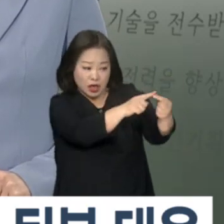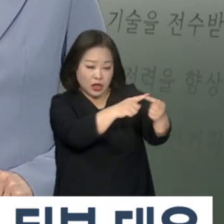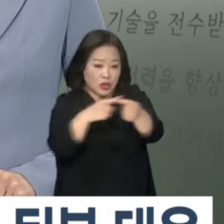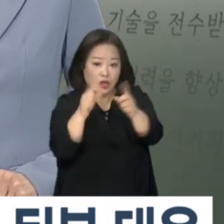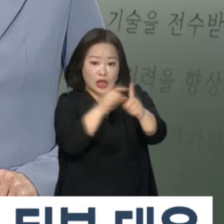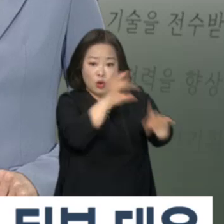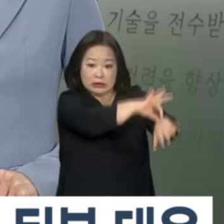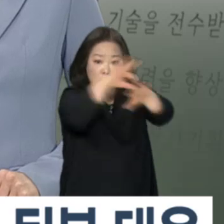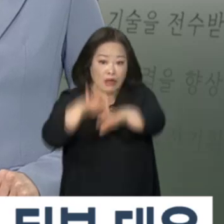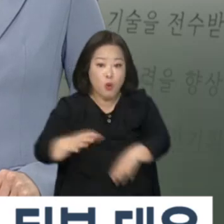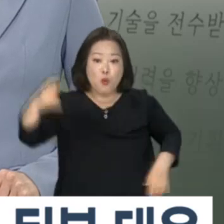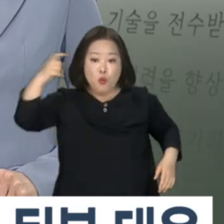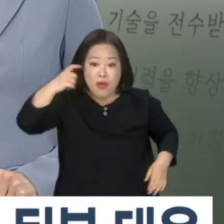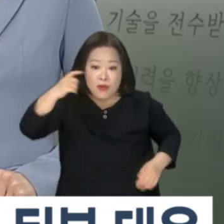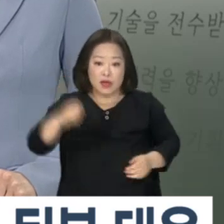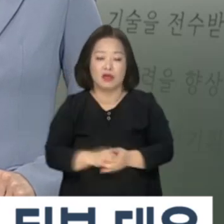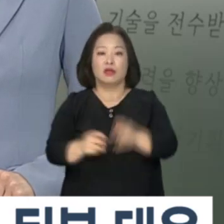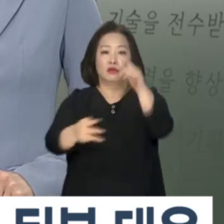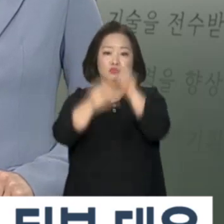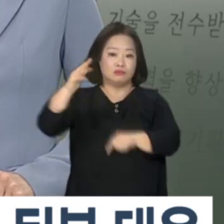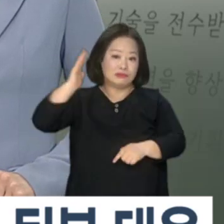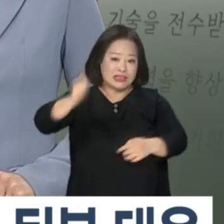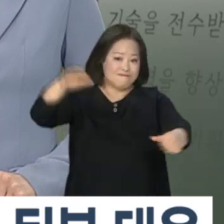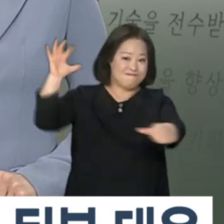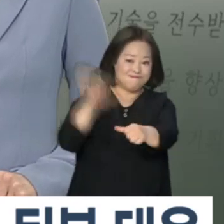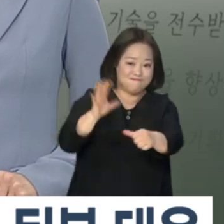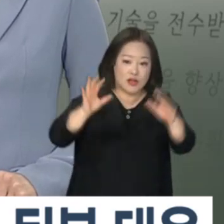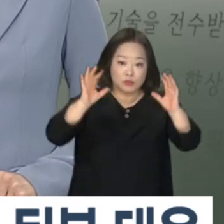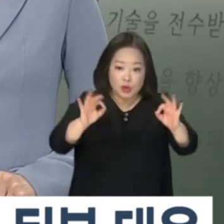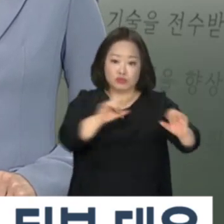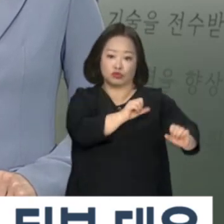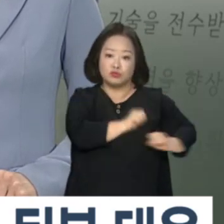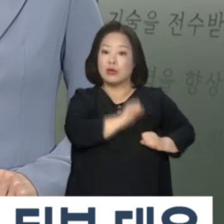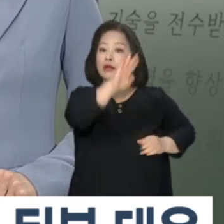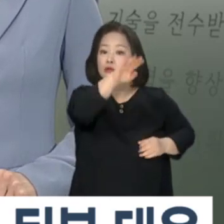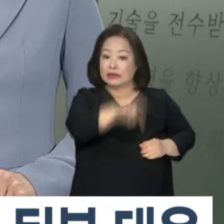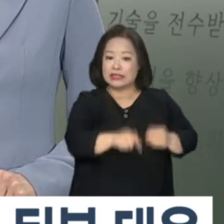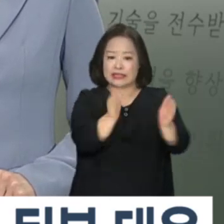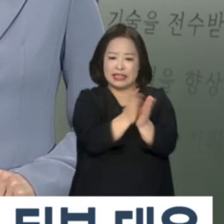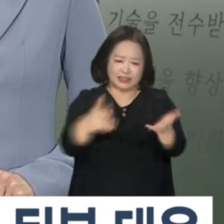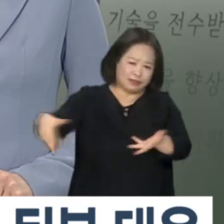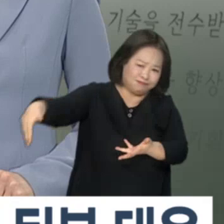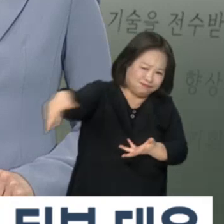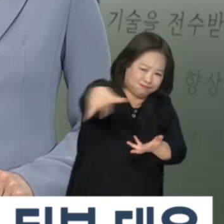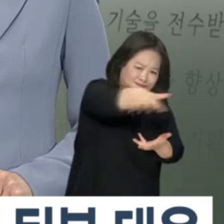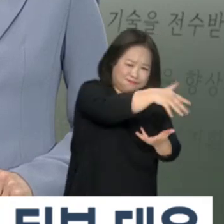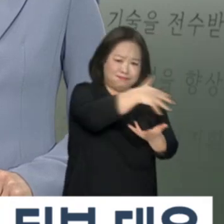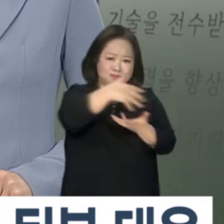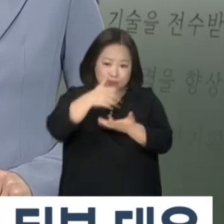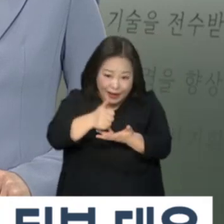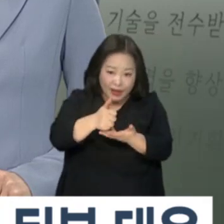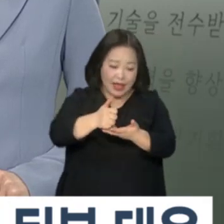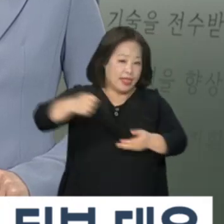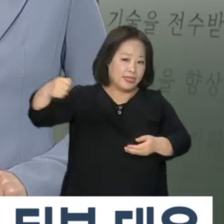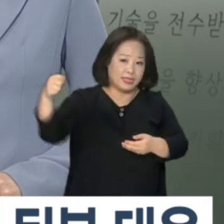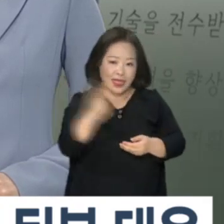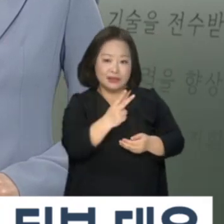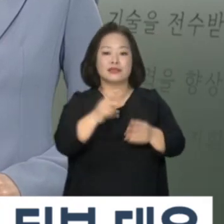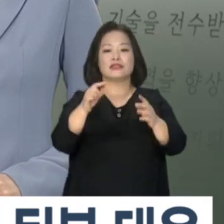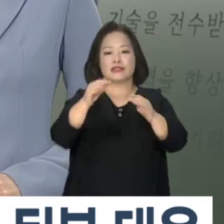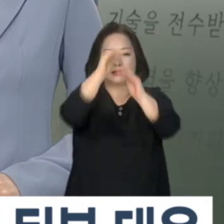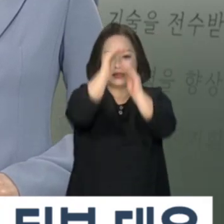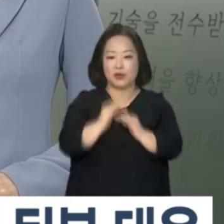논란이 잃었습니다 윤성열 대통령이이를 질책하자 국방부는 교재를 전량 회수에 내용을 보완하겠다고 밝혔습니다